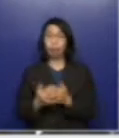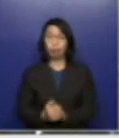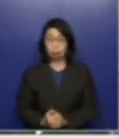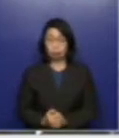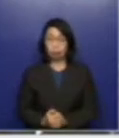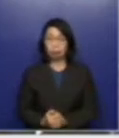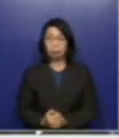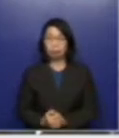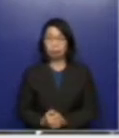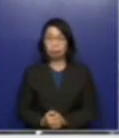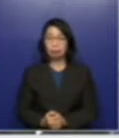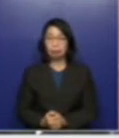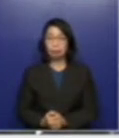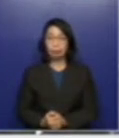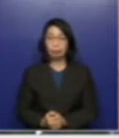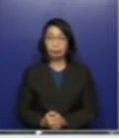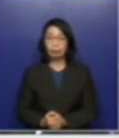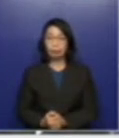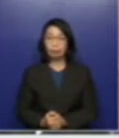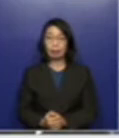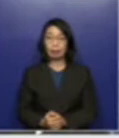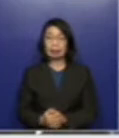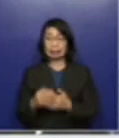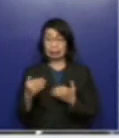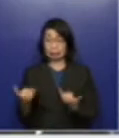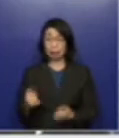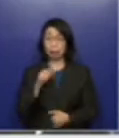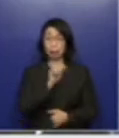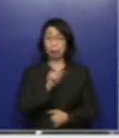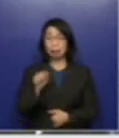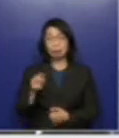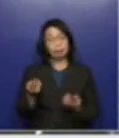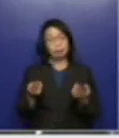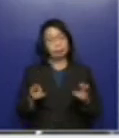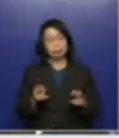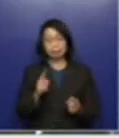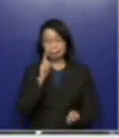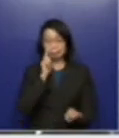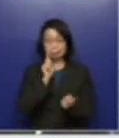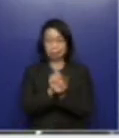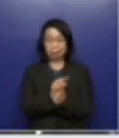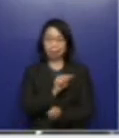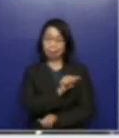ก็ไปพักตรงนั้นสิ่งเหล่านี้มันเป็นเหตุการณ์ที่เกิดขึ้นนั้นท่านประธานครับ